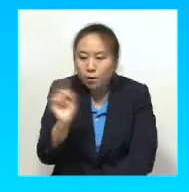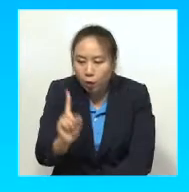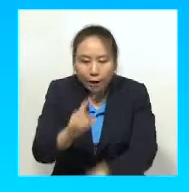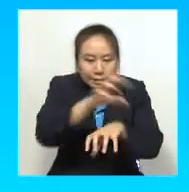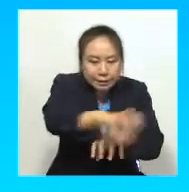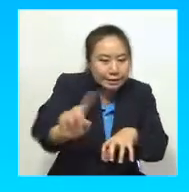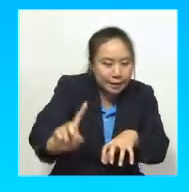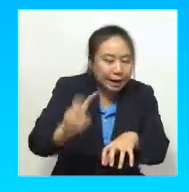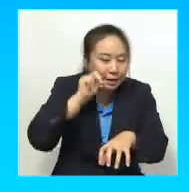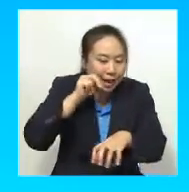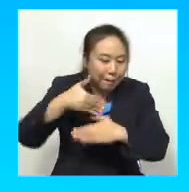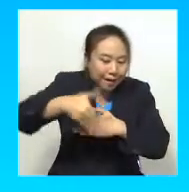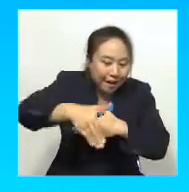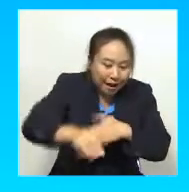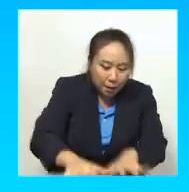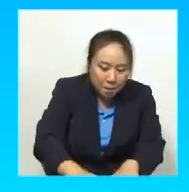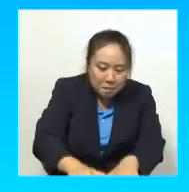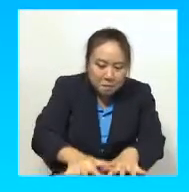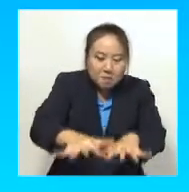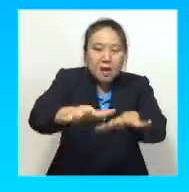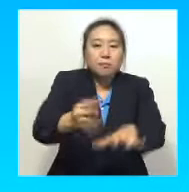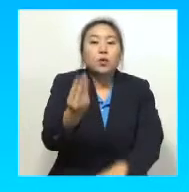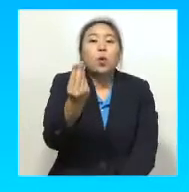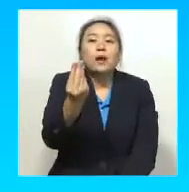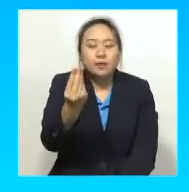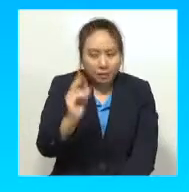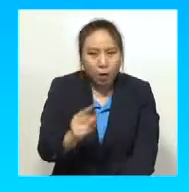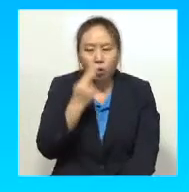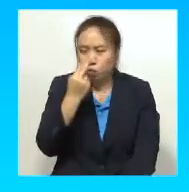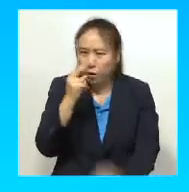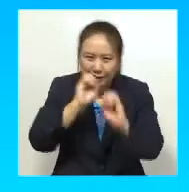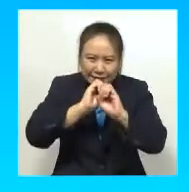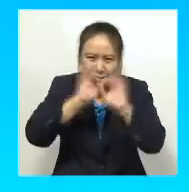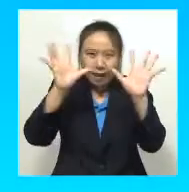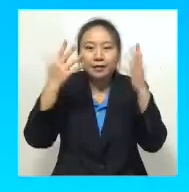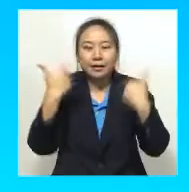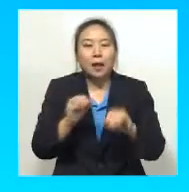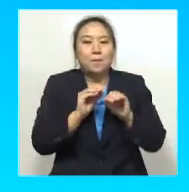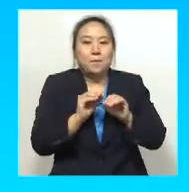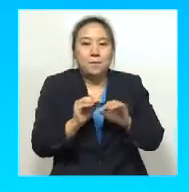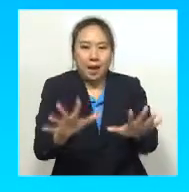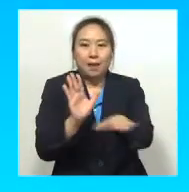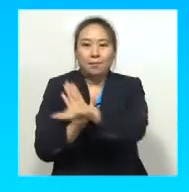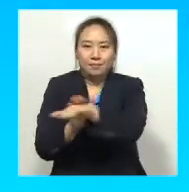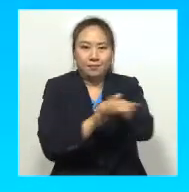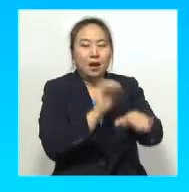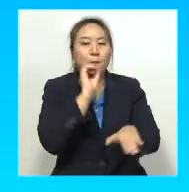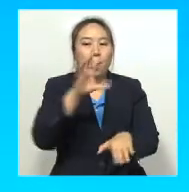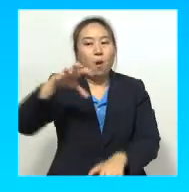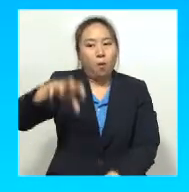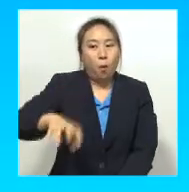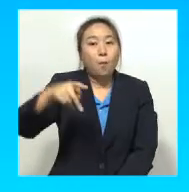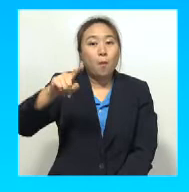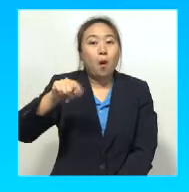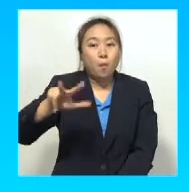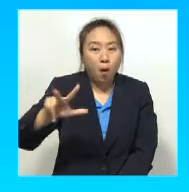ขึ้นกี่เมตรกี่เซนเราต้องการความชัดเจนตรงนี้เพื่อส่งข่าวไปบอกทางป้องกันกรมป้องกันและบรรเทาสาธารณภัยกับทางมห